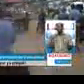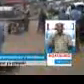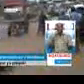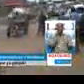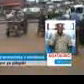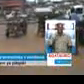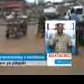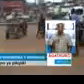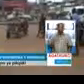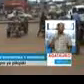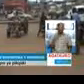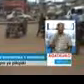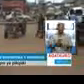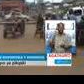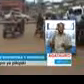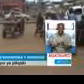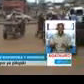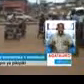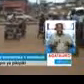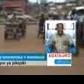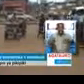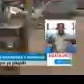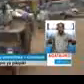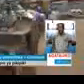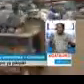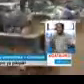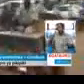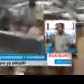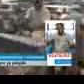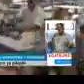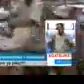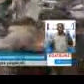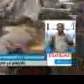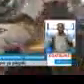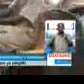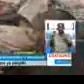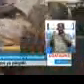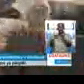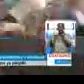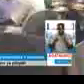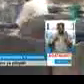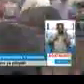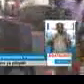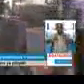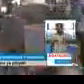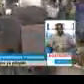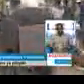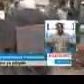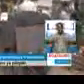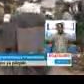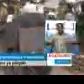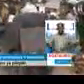Kyeyune ategeezezza nti kati si waakuddamu kudagana ntambula kuba afunye oluye nga ne bw'anaaba mukyala we alumwa oba ng'agenda mu